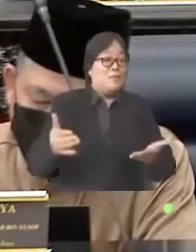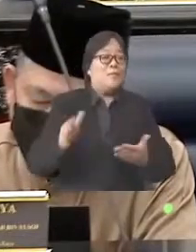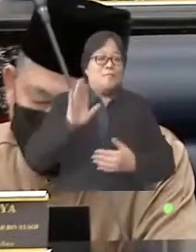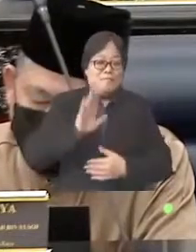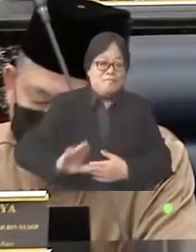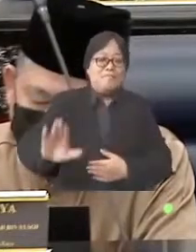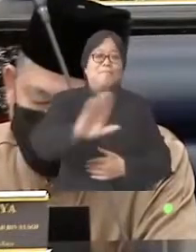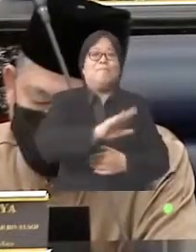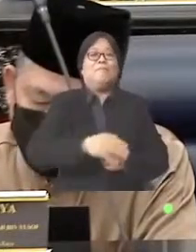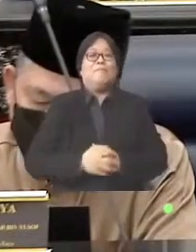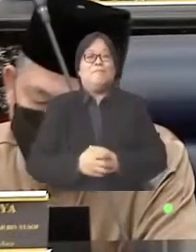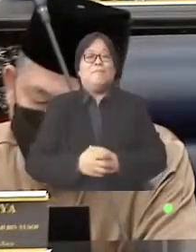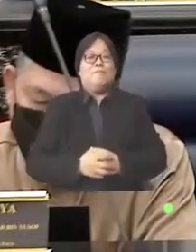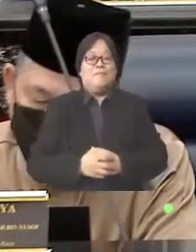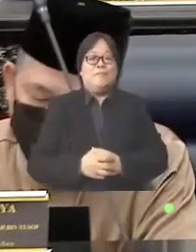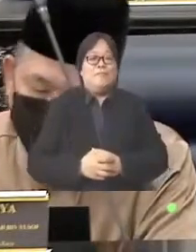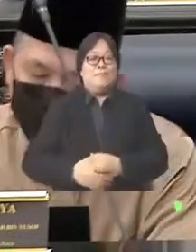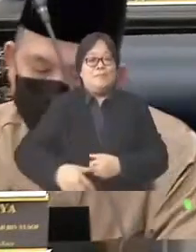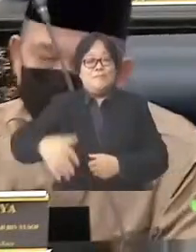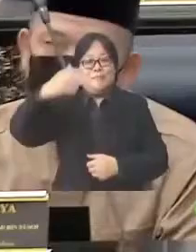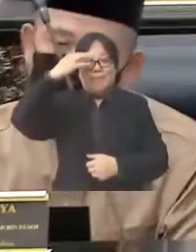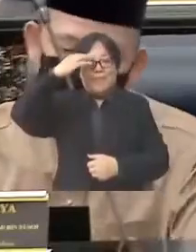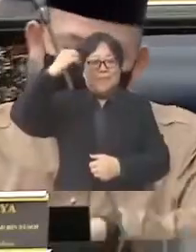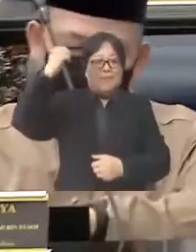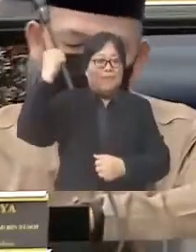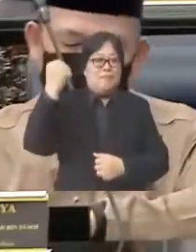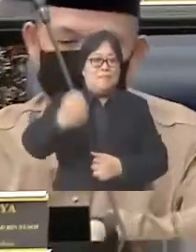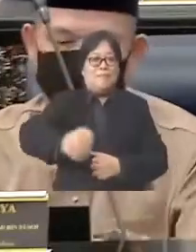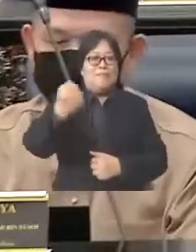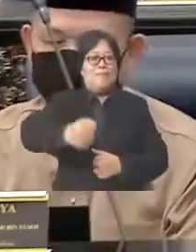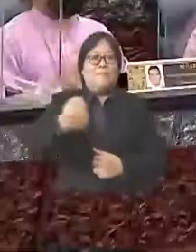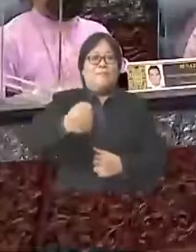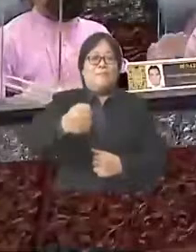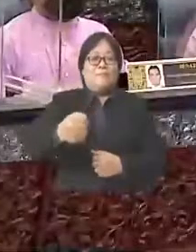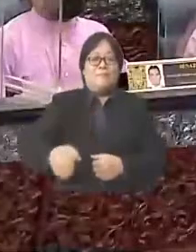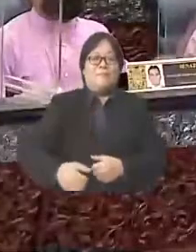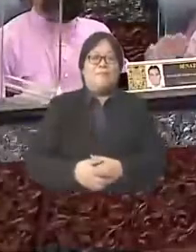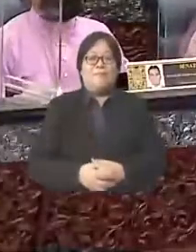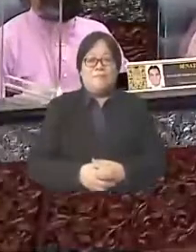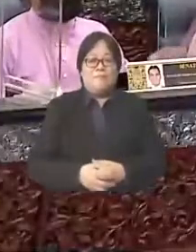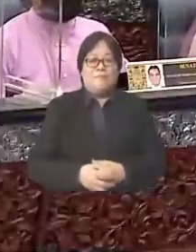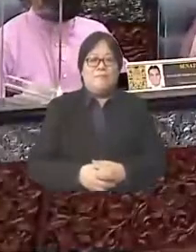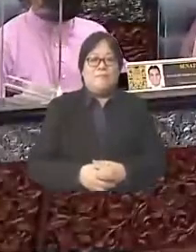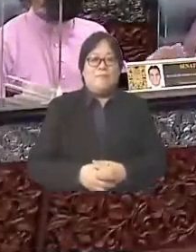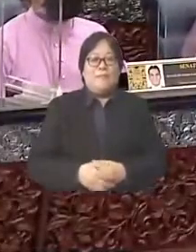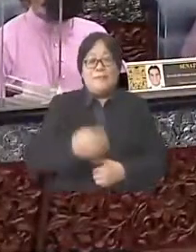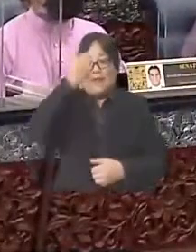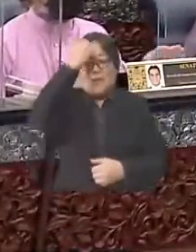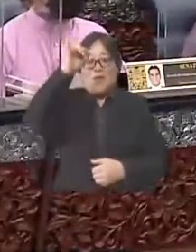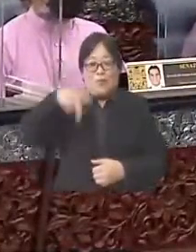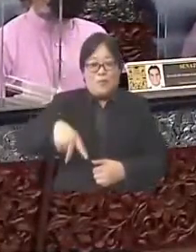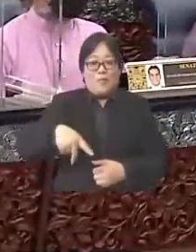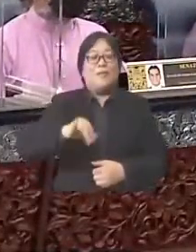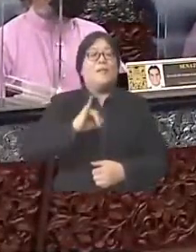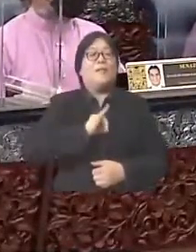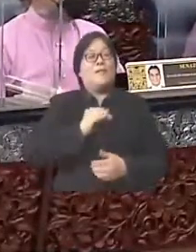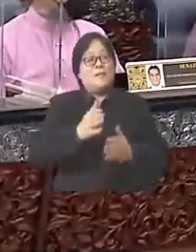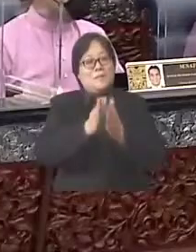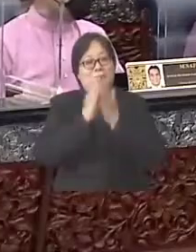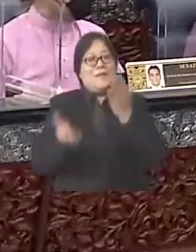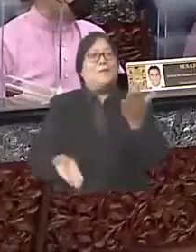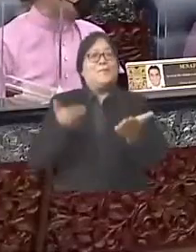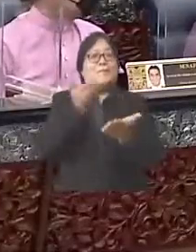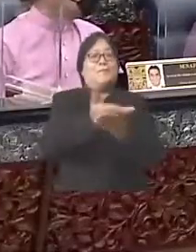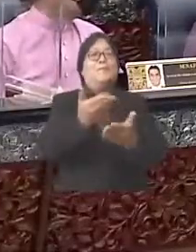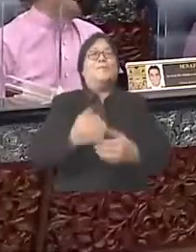milik mereka wabilahitaufik walhidayah wassalamualaikum warahmatullahi wabarakatuh tato yakni betul saya